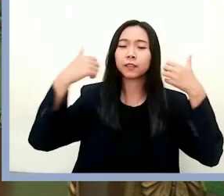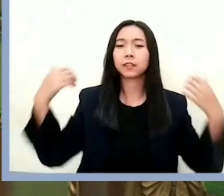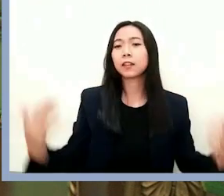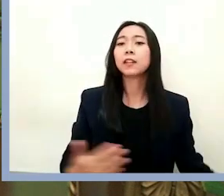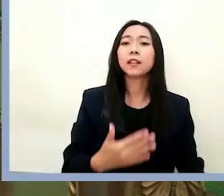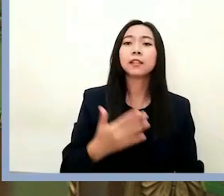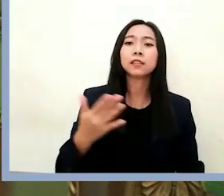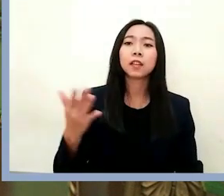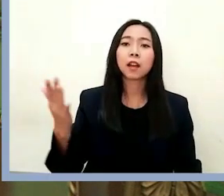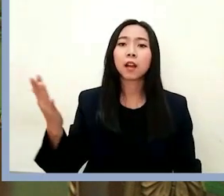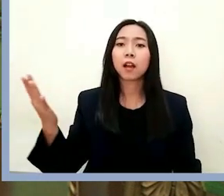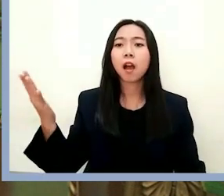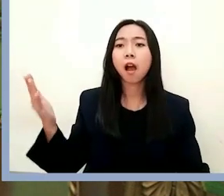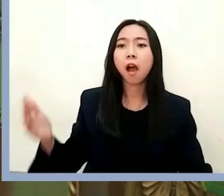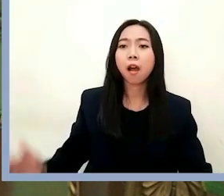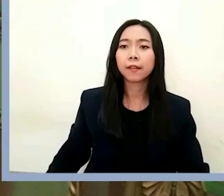berdaya